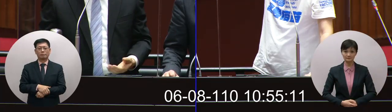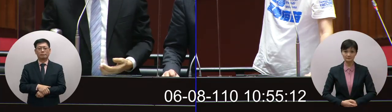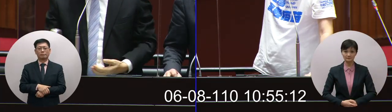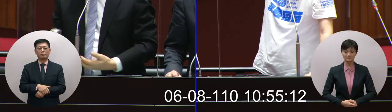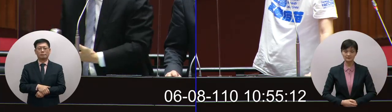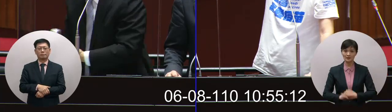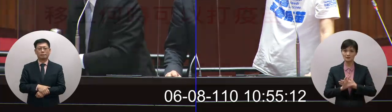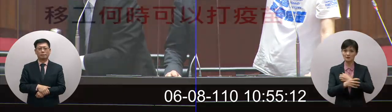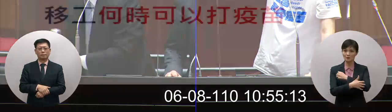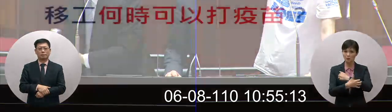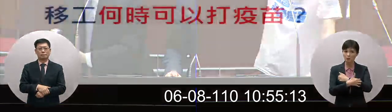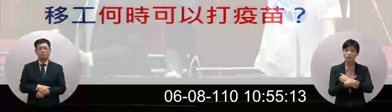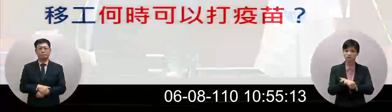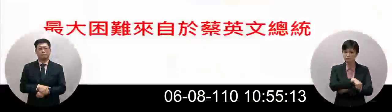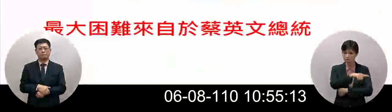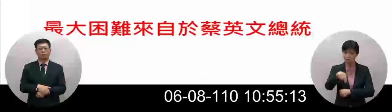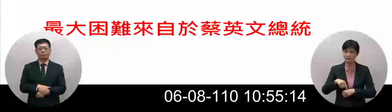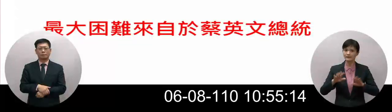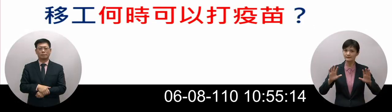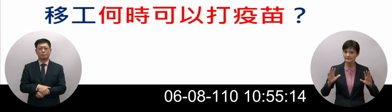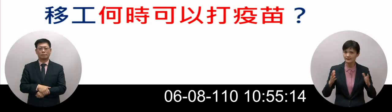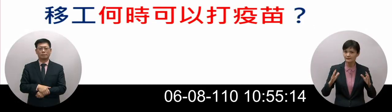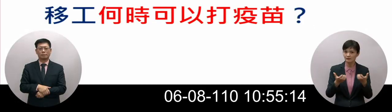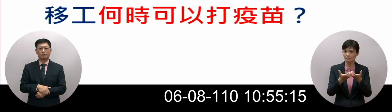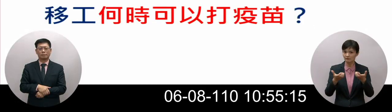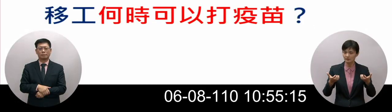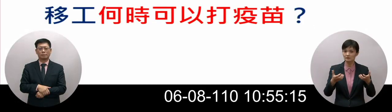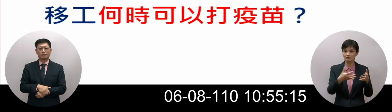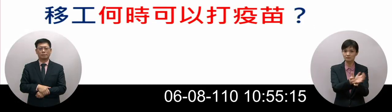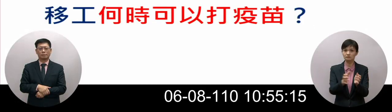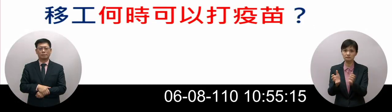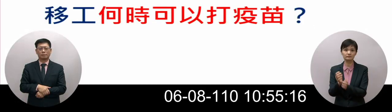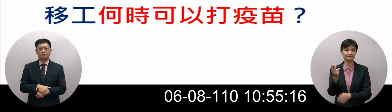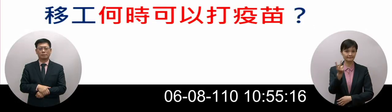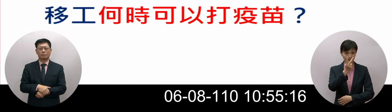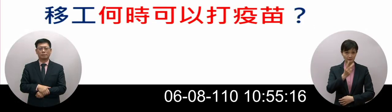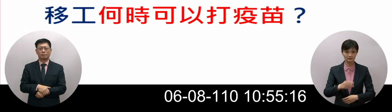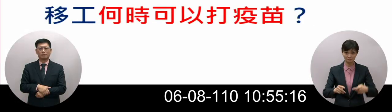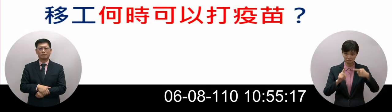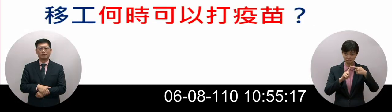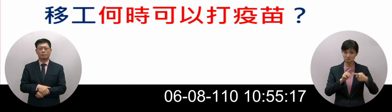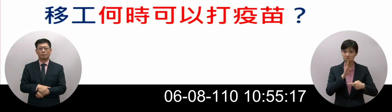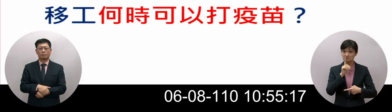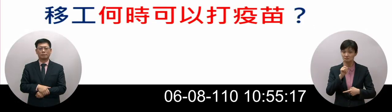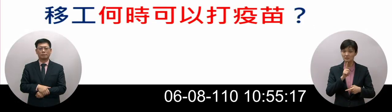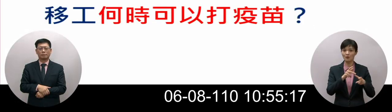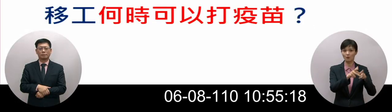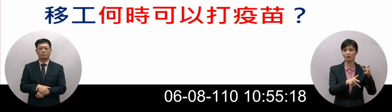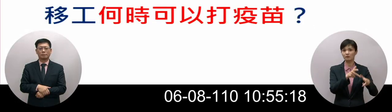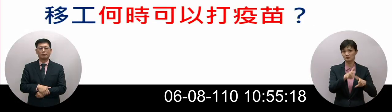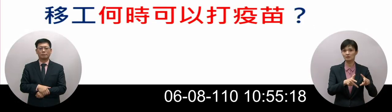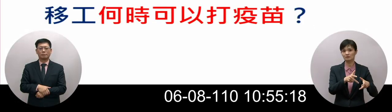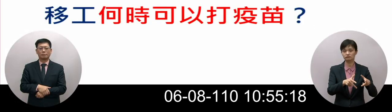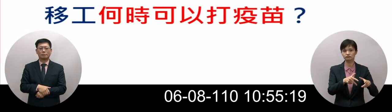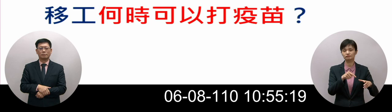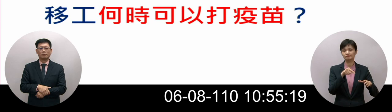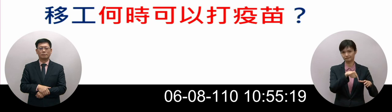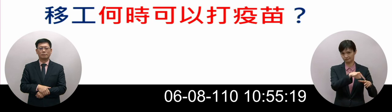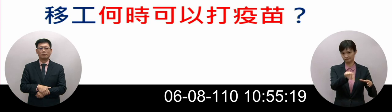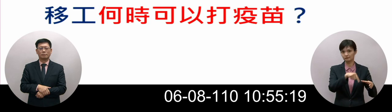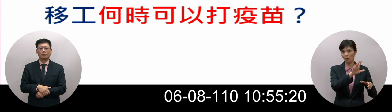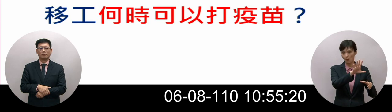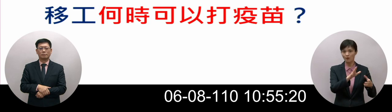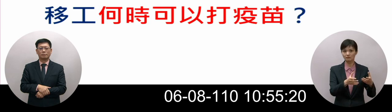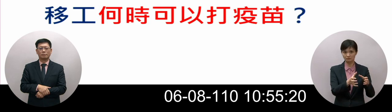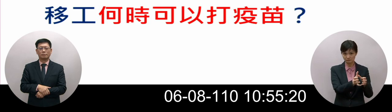这些移工分两大，大概分两大类了。 那70， 一个是在制造业，在工厂， 是移工； 还有一个